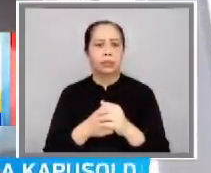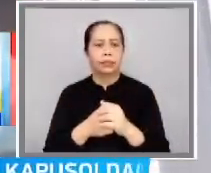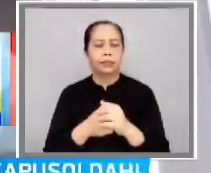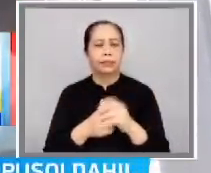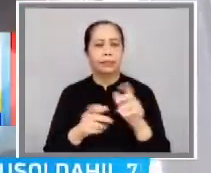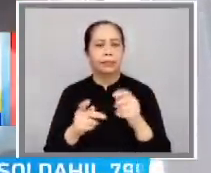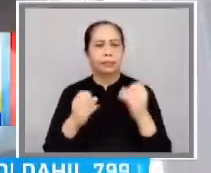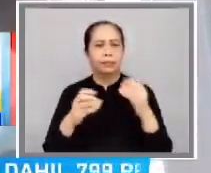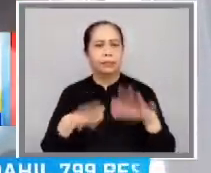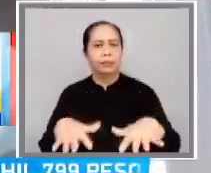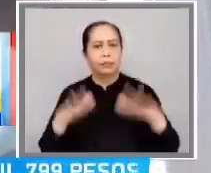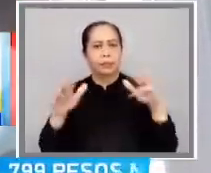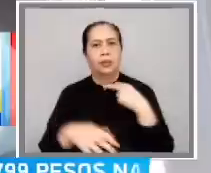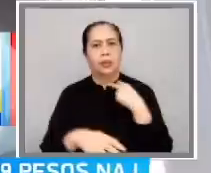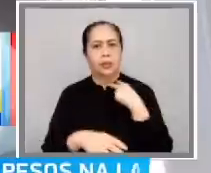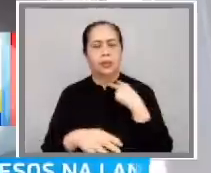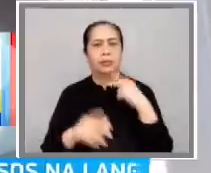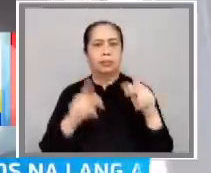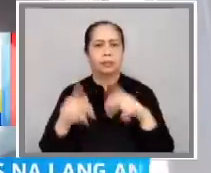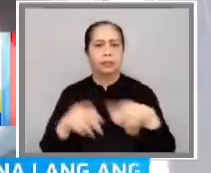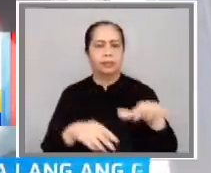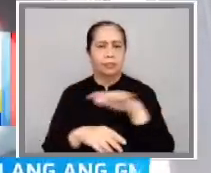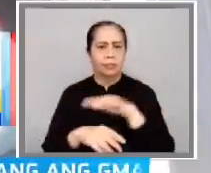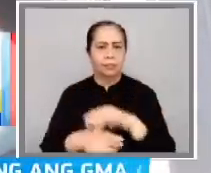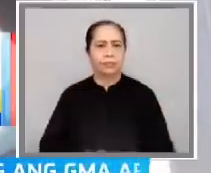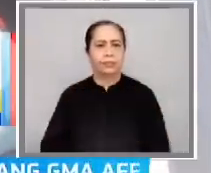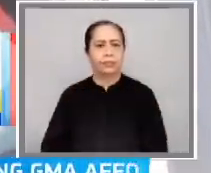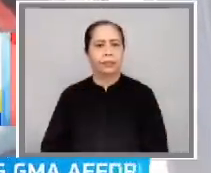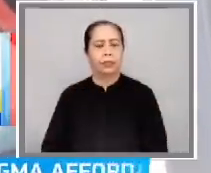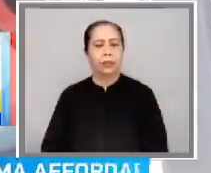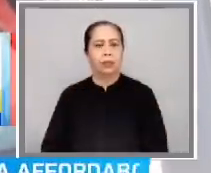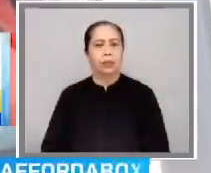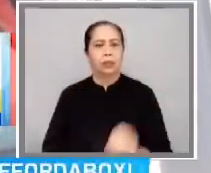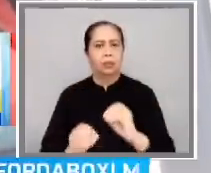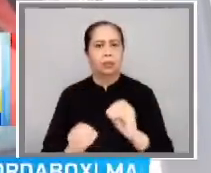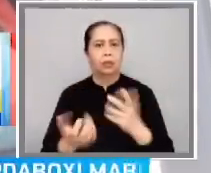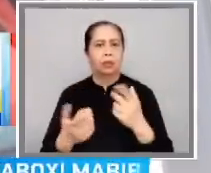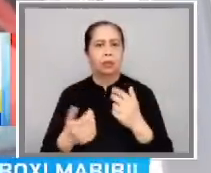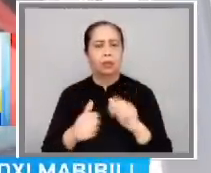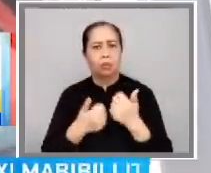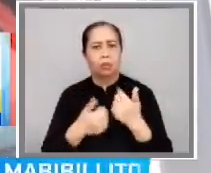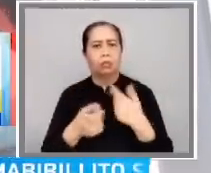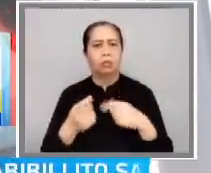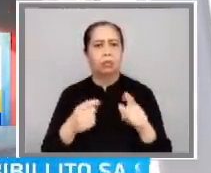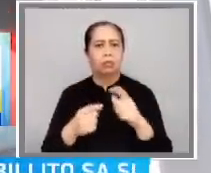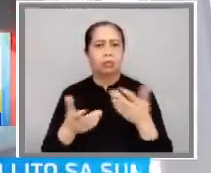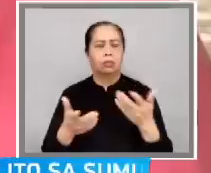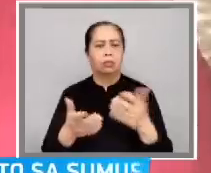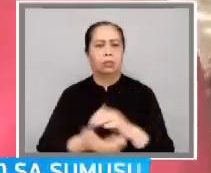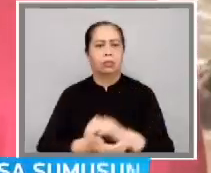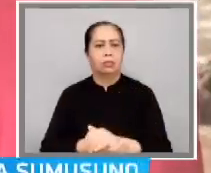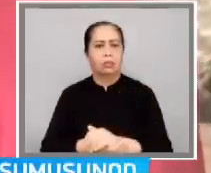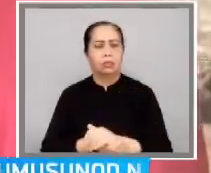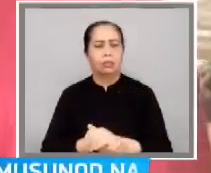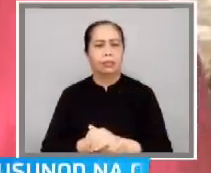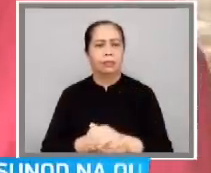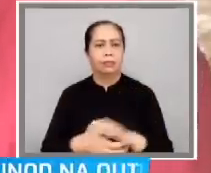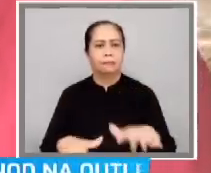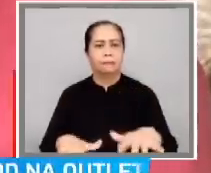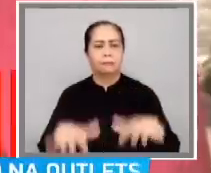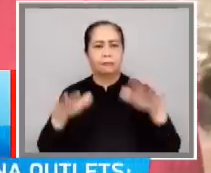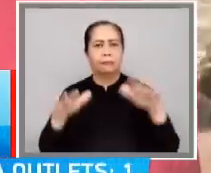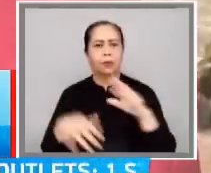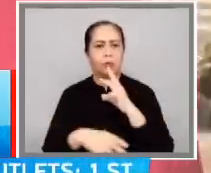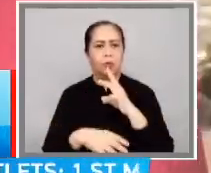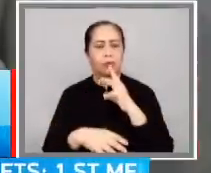tubig, stranded may diari. Then wala po may mapalitan nga pagka-under sa dole, kay lagi dako ang tubig. Ang magsasaka na